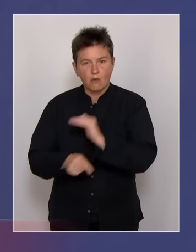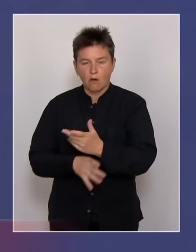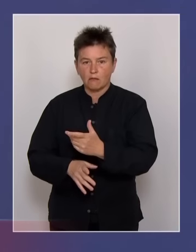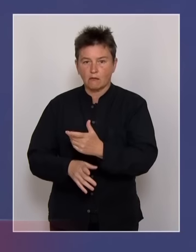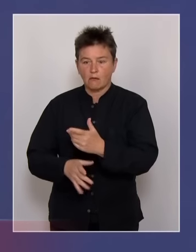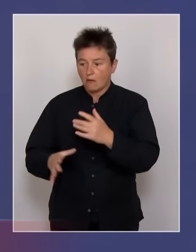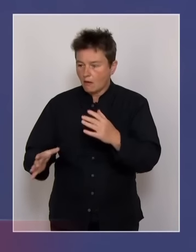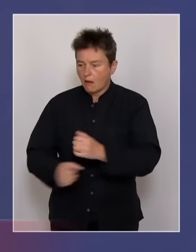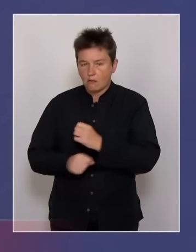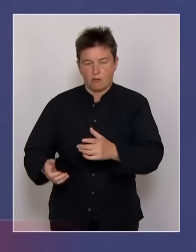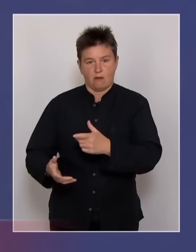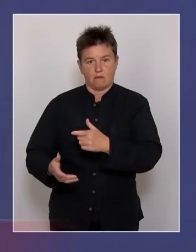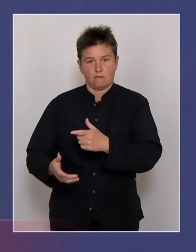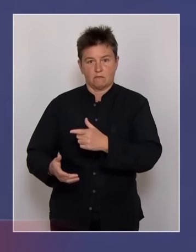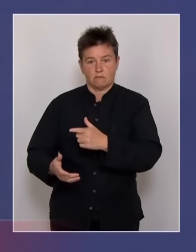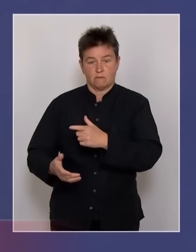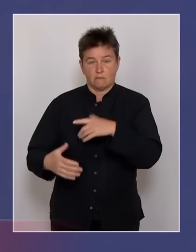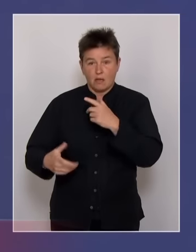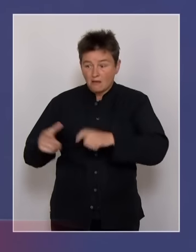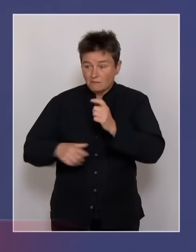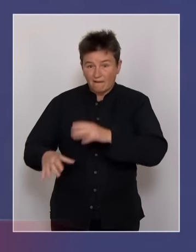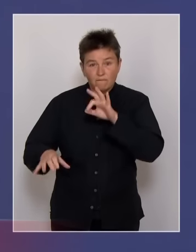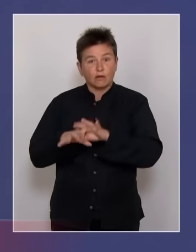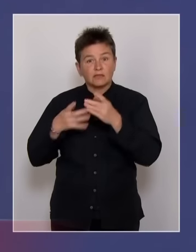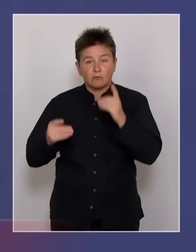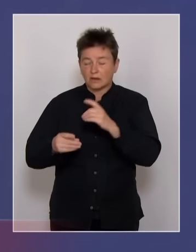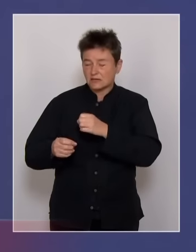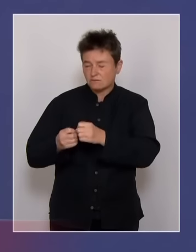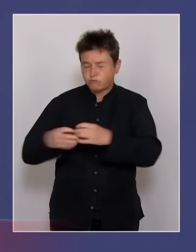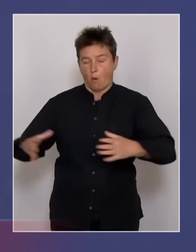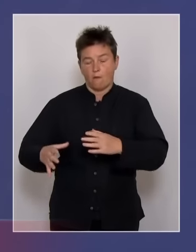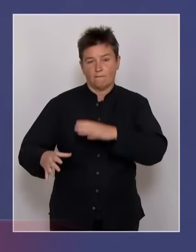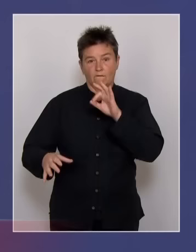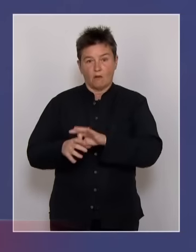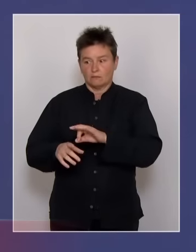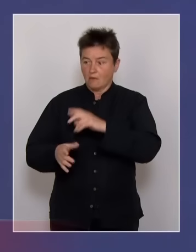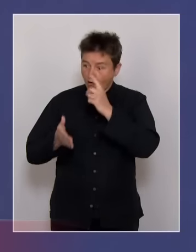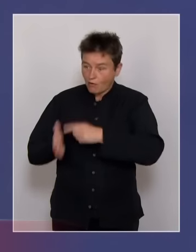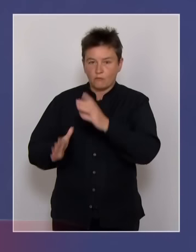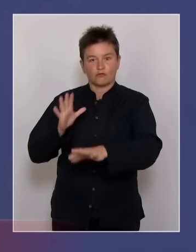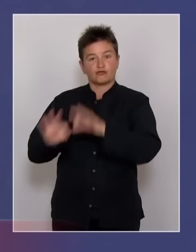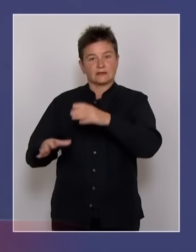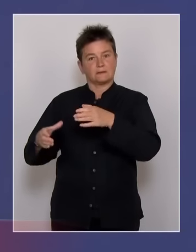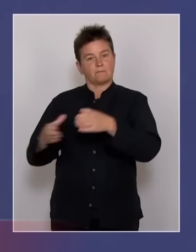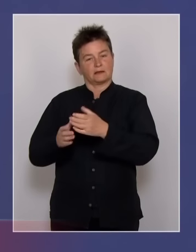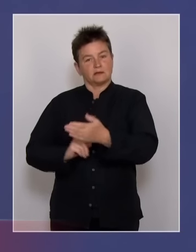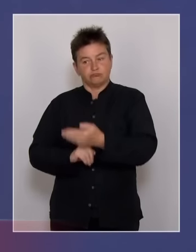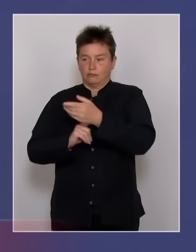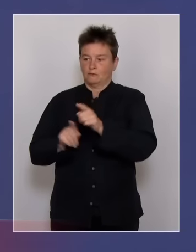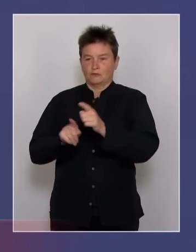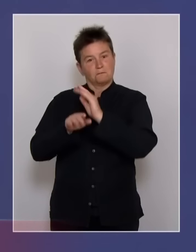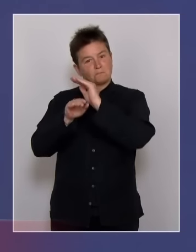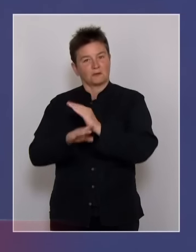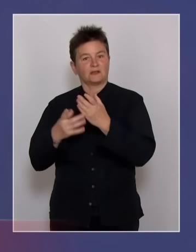connu la plus grande participation de son histoire à un vote démocratique mais a rechoisi un parti tout à la fois patriote et défendant la